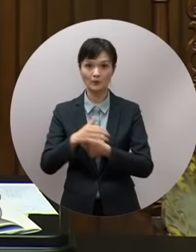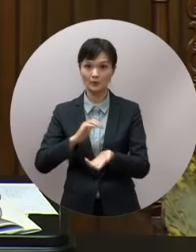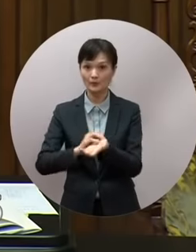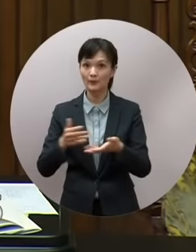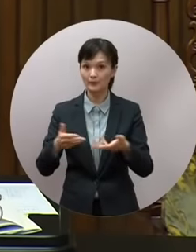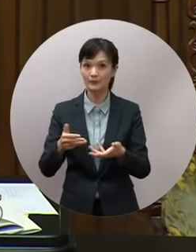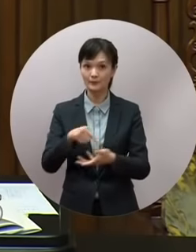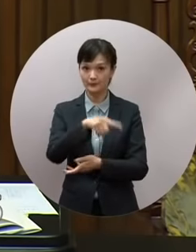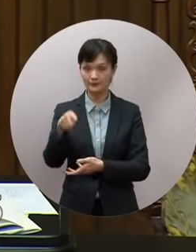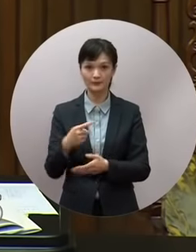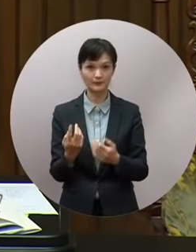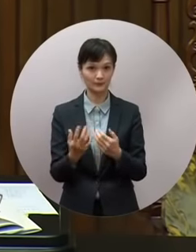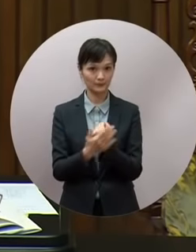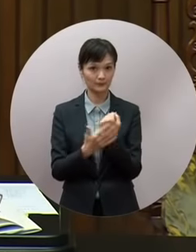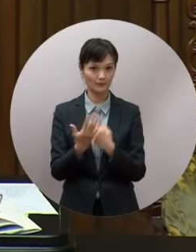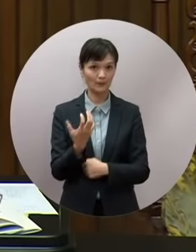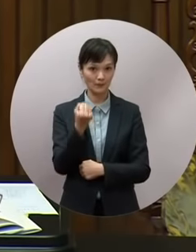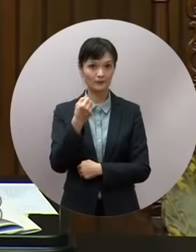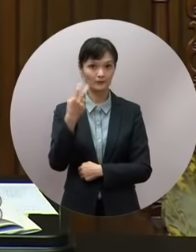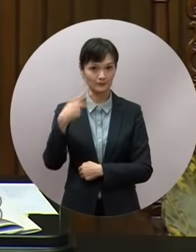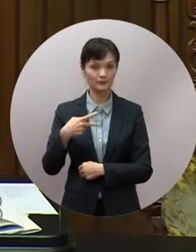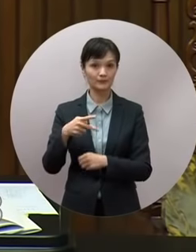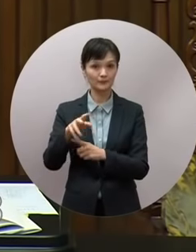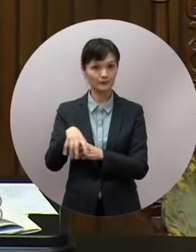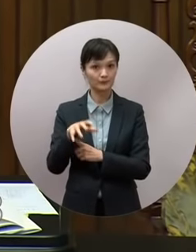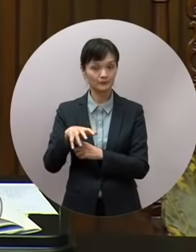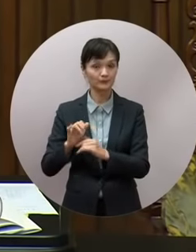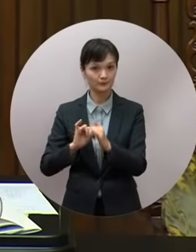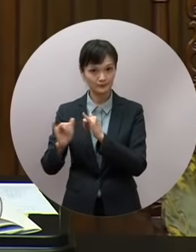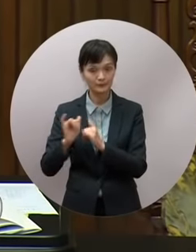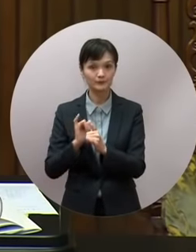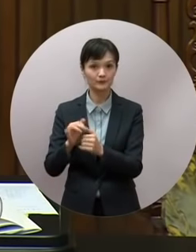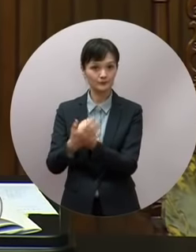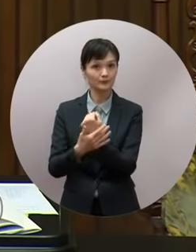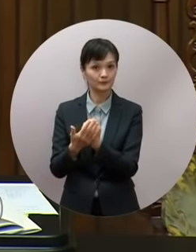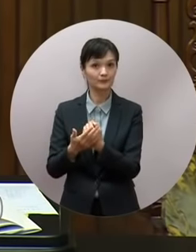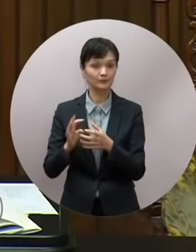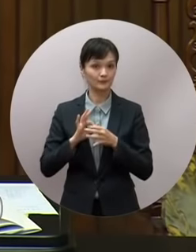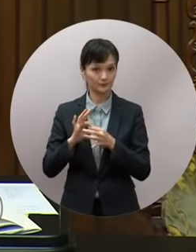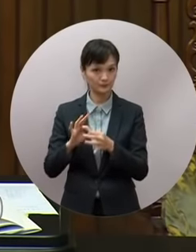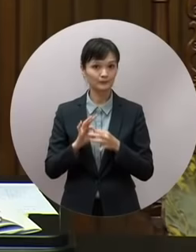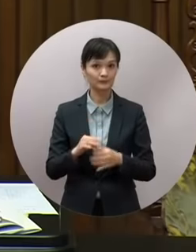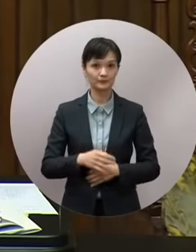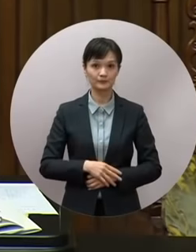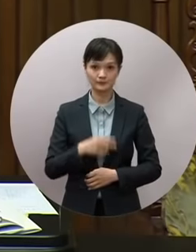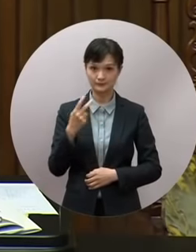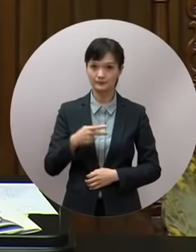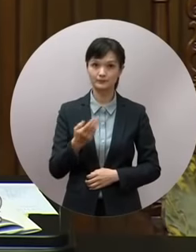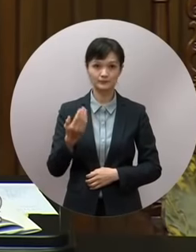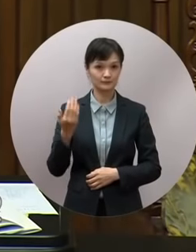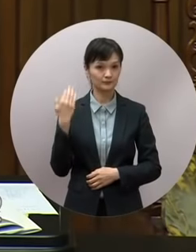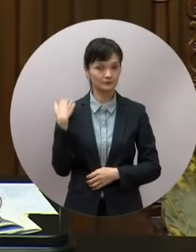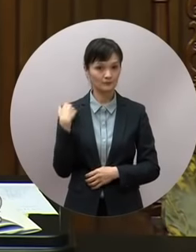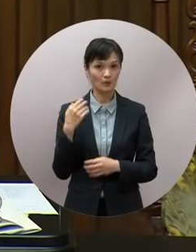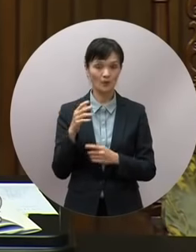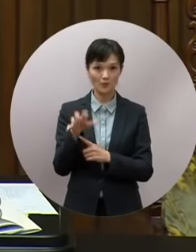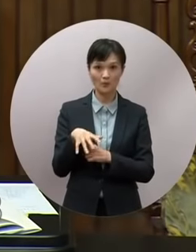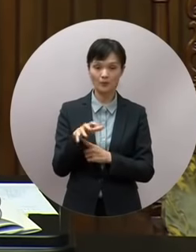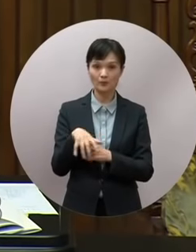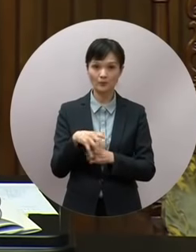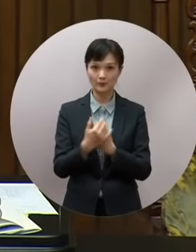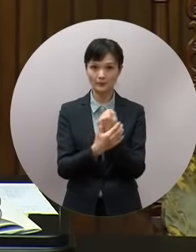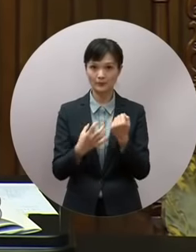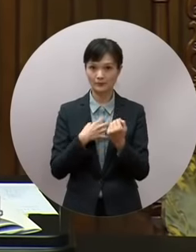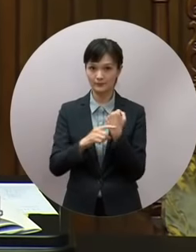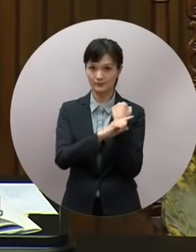卫环境。另外，关怀农民生计，制定农业界期盼多年的农业保险法